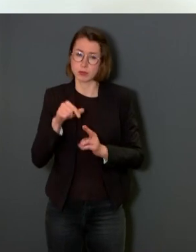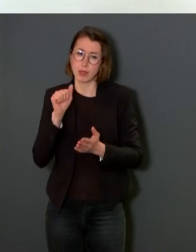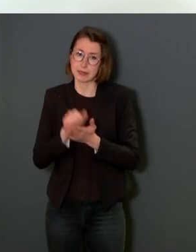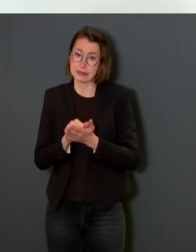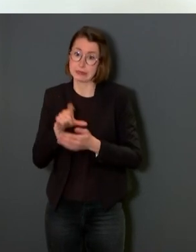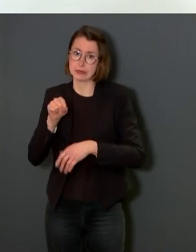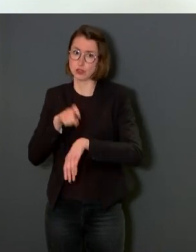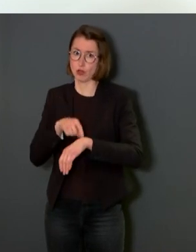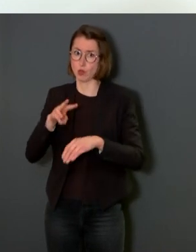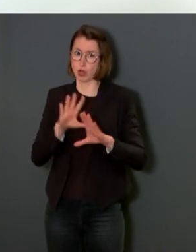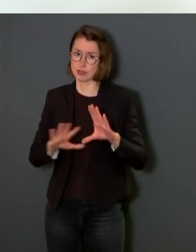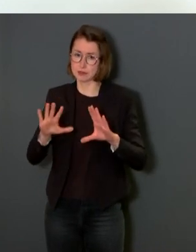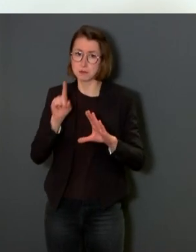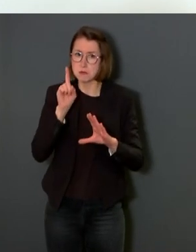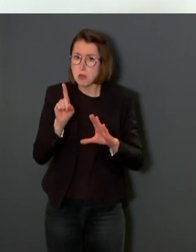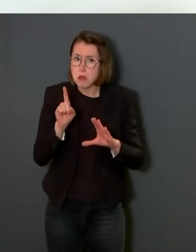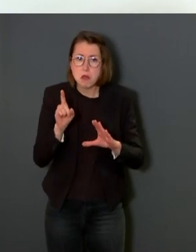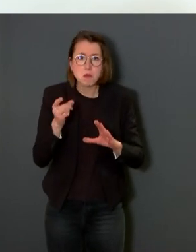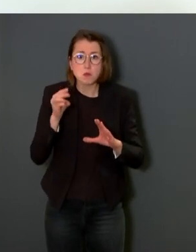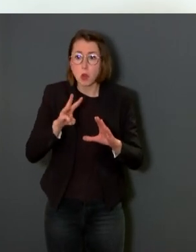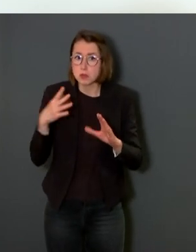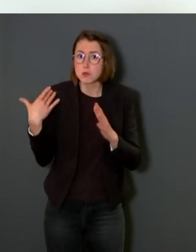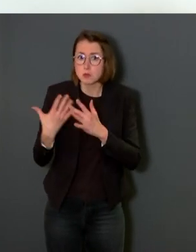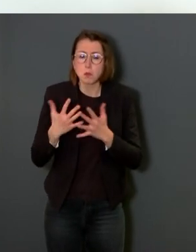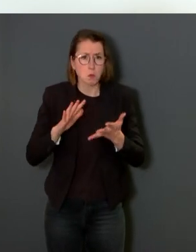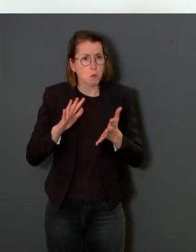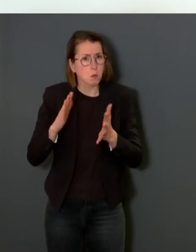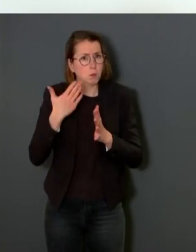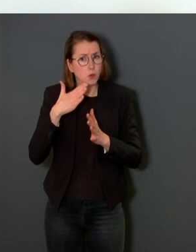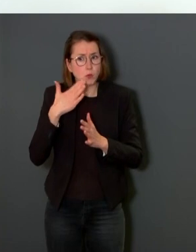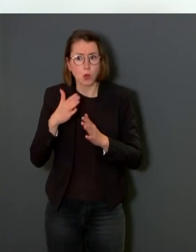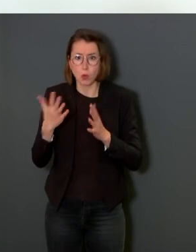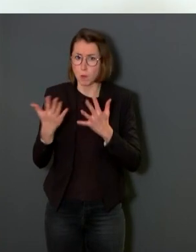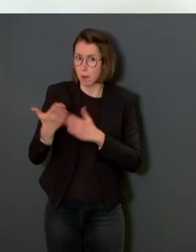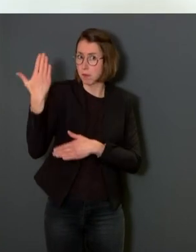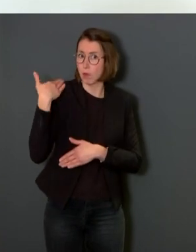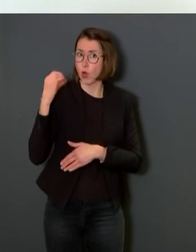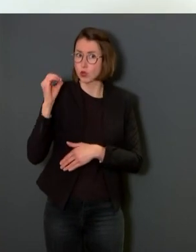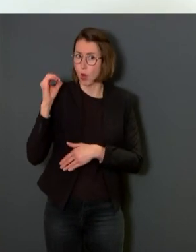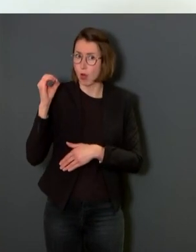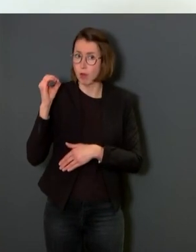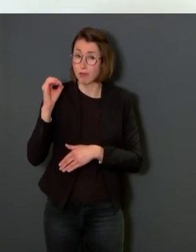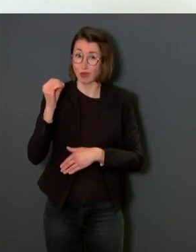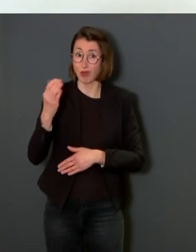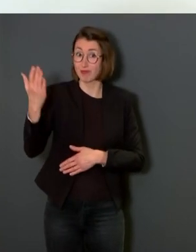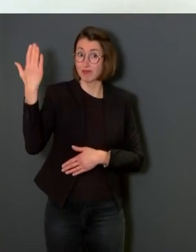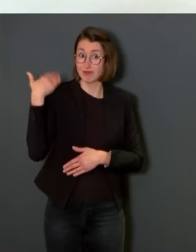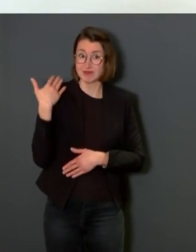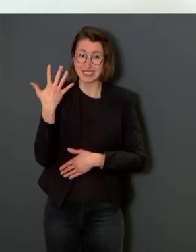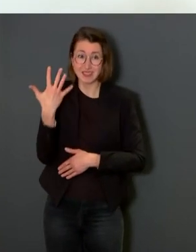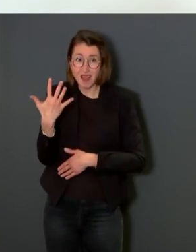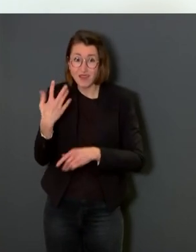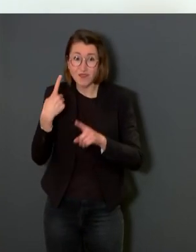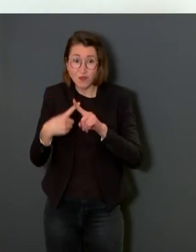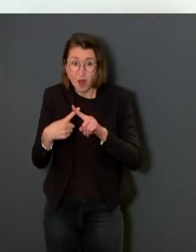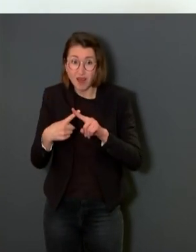rétablie. En octobre, par rapport à maintenant, en octobre, il y avait 5 fois plus de nouveaux cas de contamination